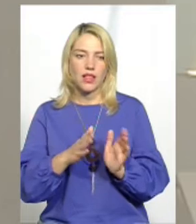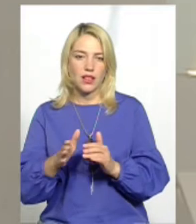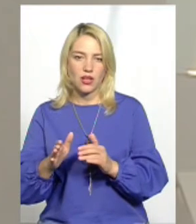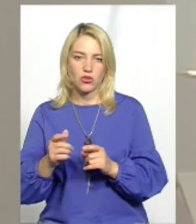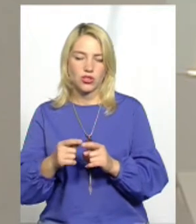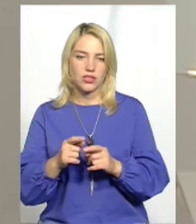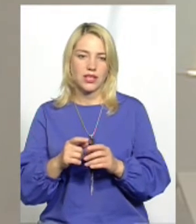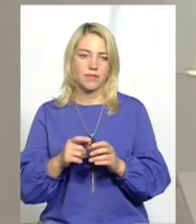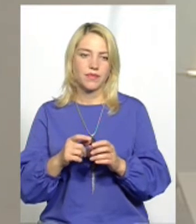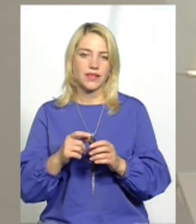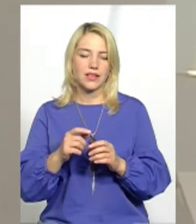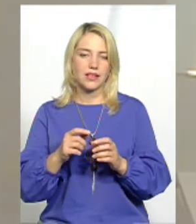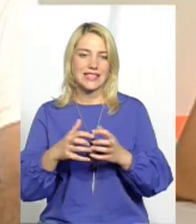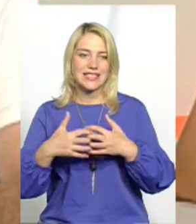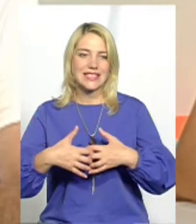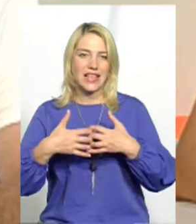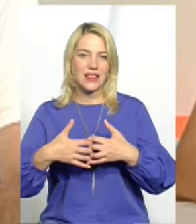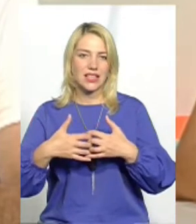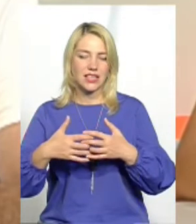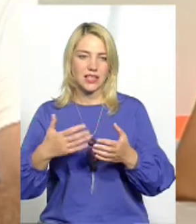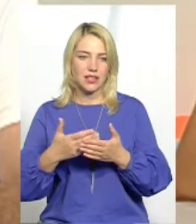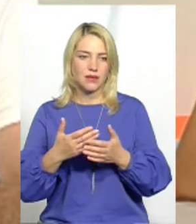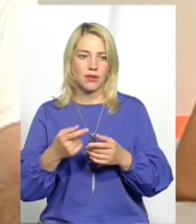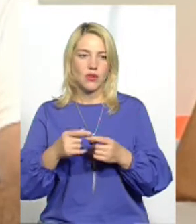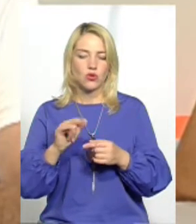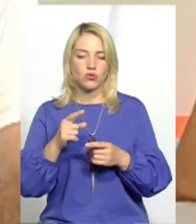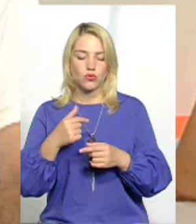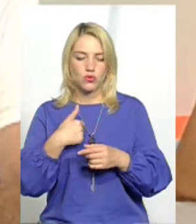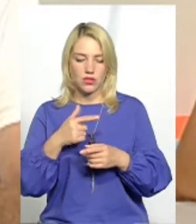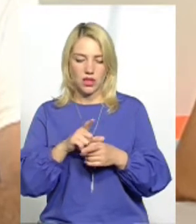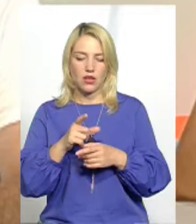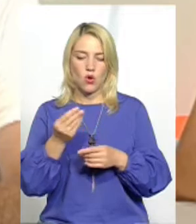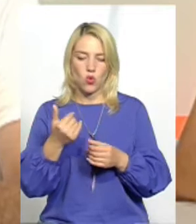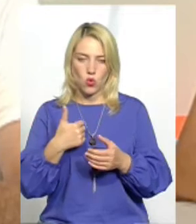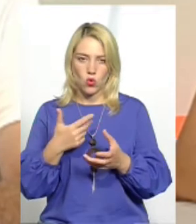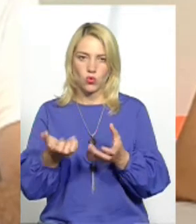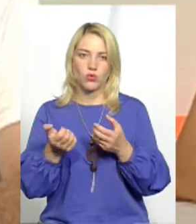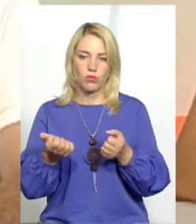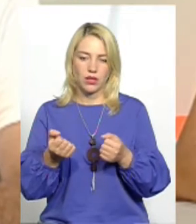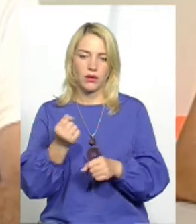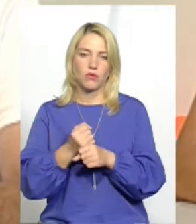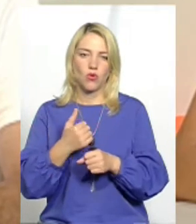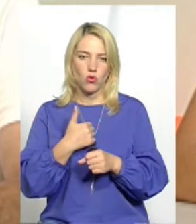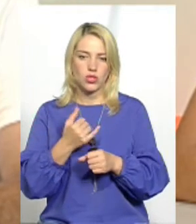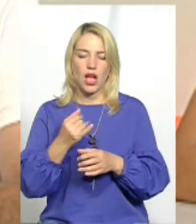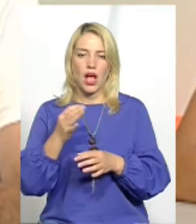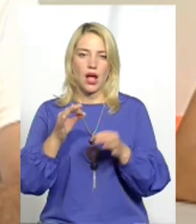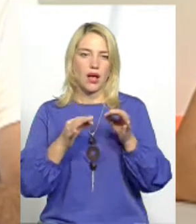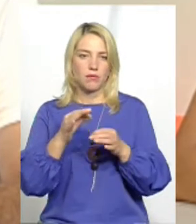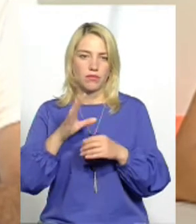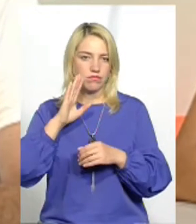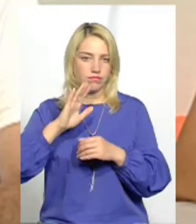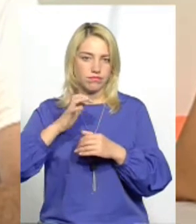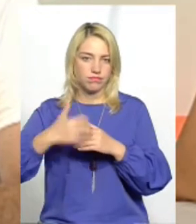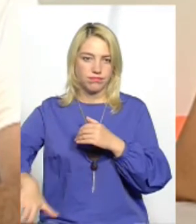не налагоджені станки. Ну чомусь в нас так, що працювати хочу, гроші хочу, а за довкілля не дбаю. Так в нас якось виходить.